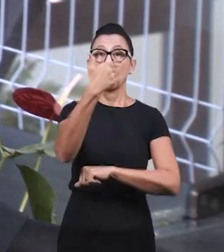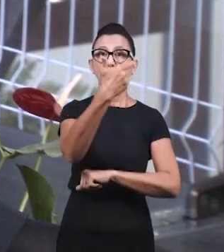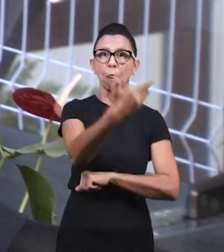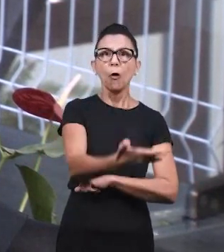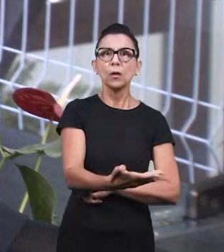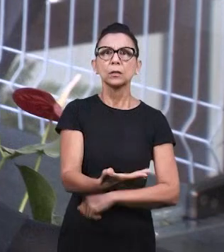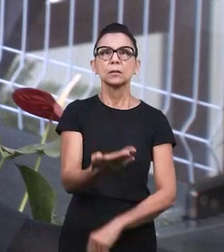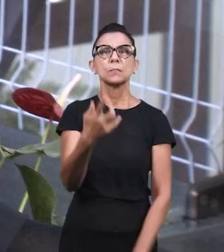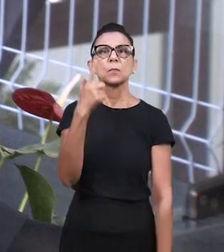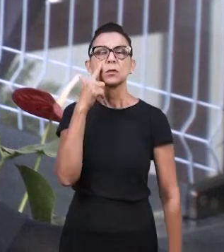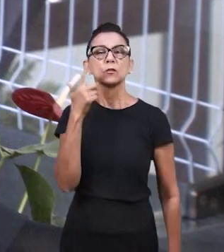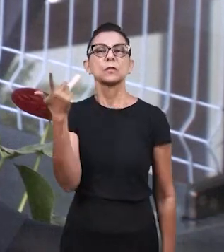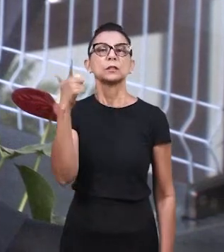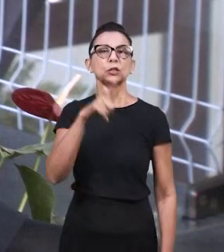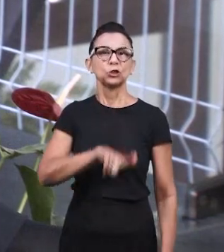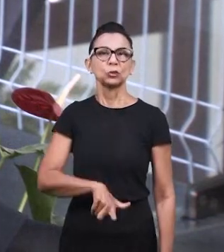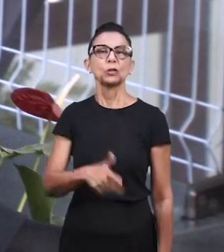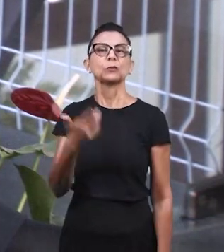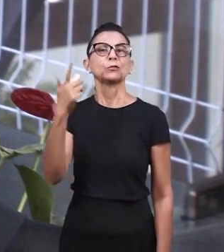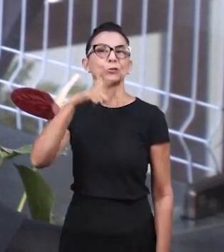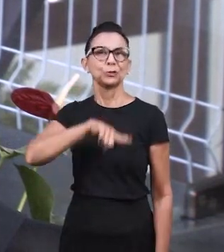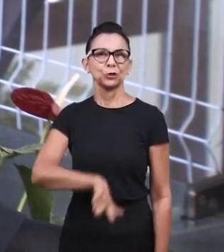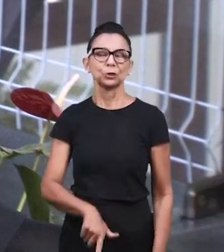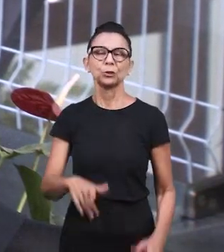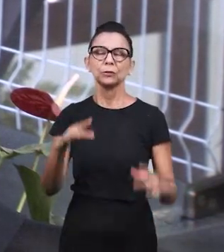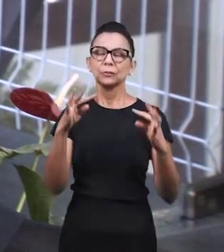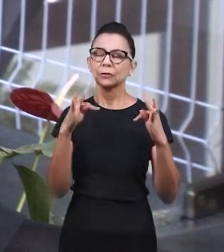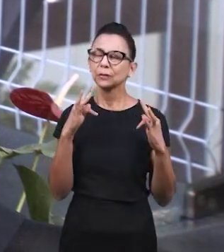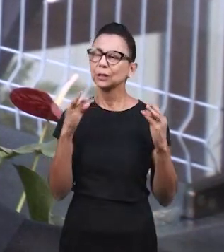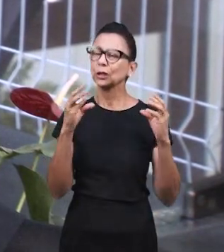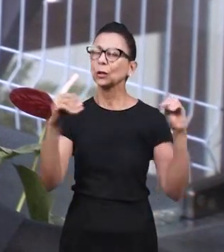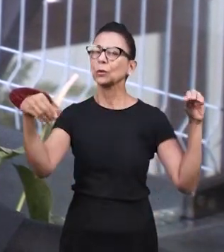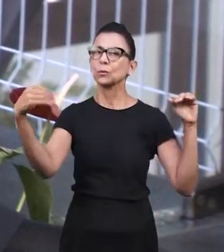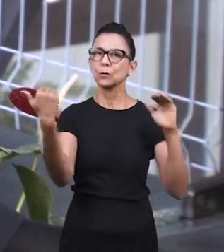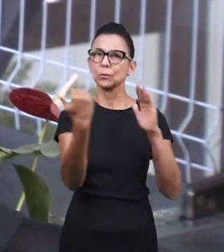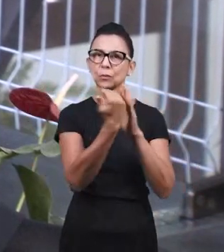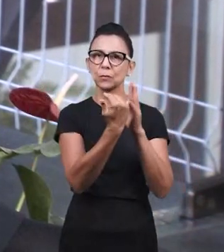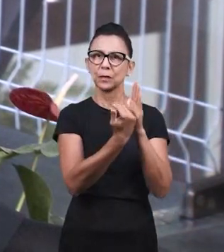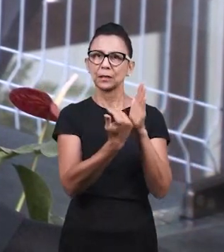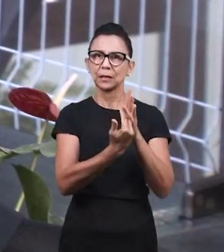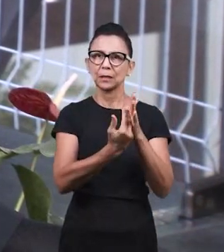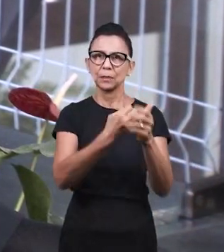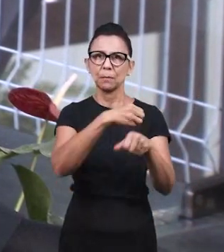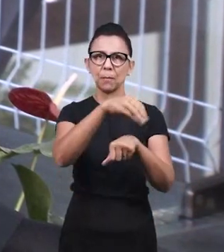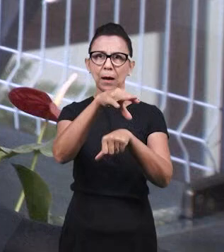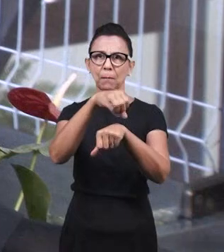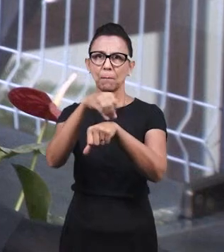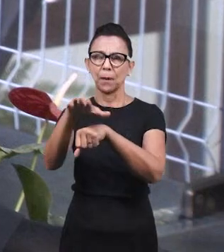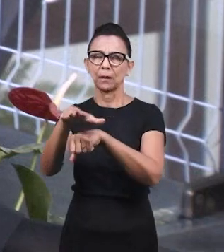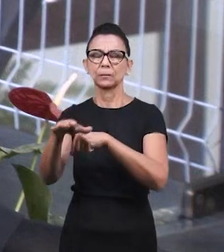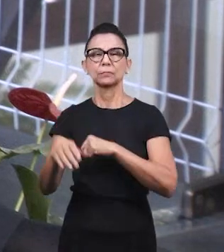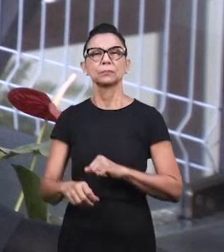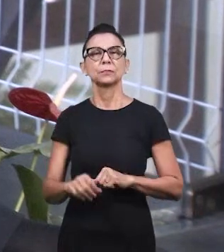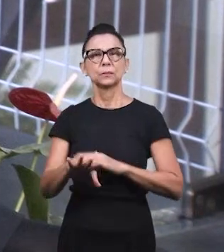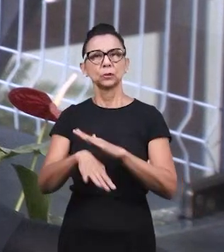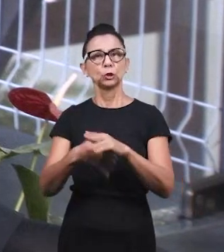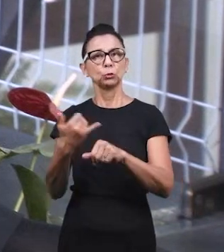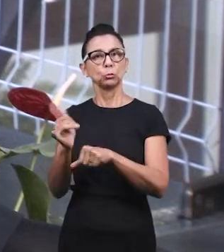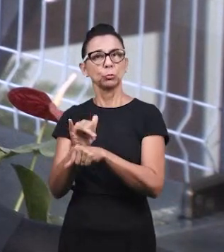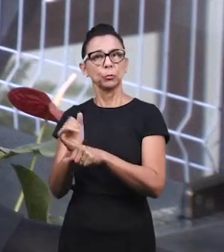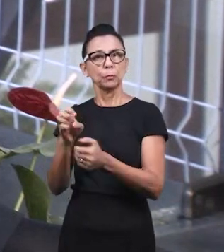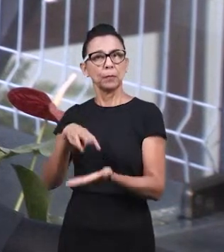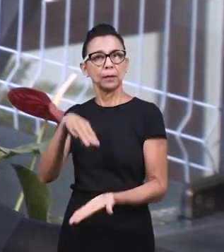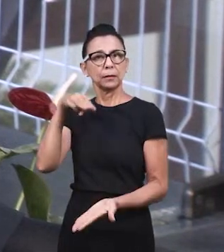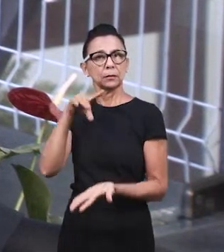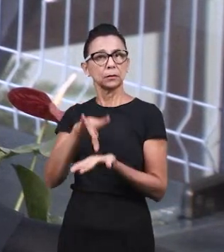radios au Brésil et d'autres pays, vous pouvez voir et revoir cet épisode et les précédents